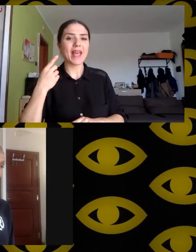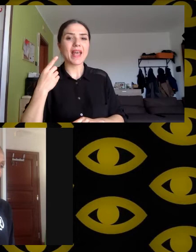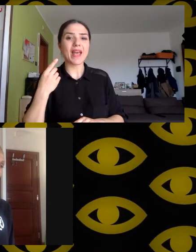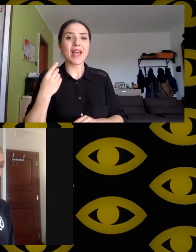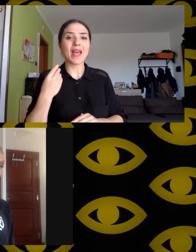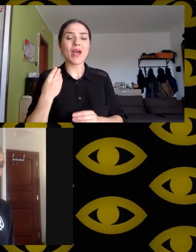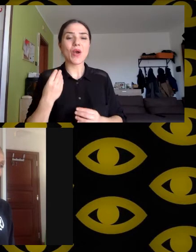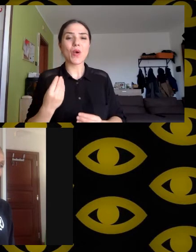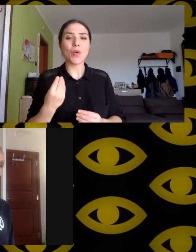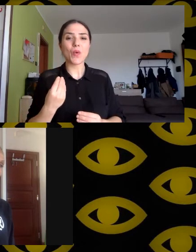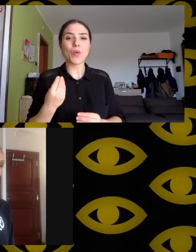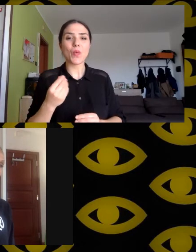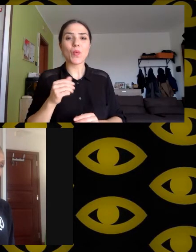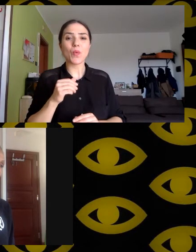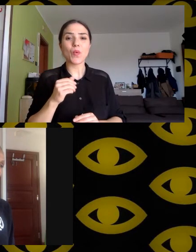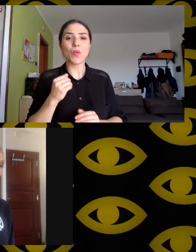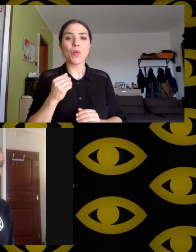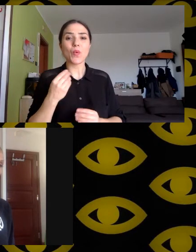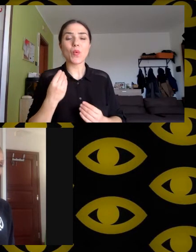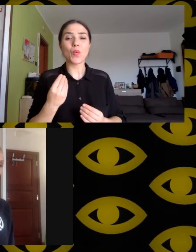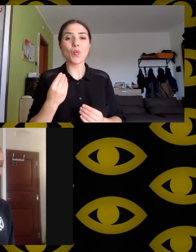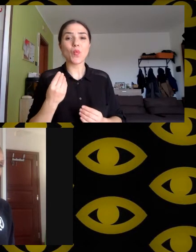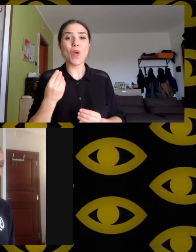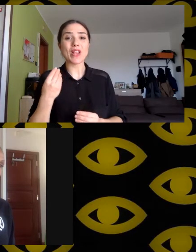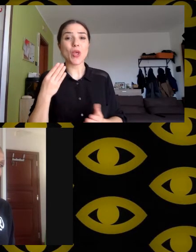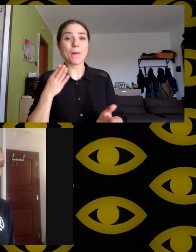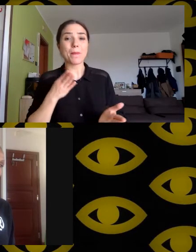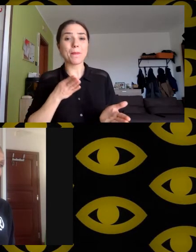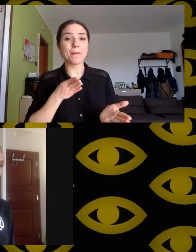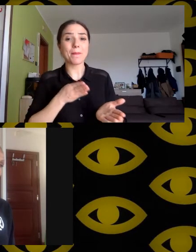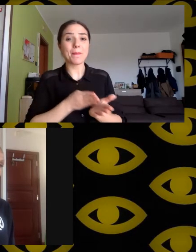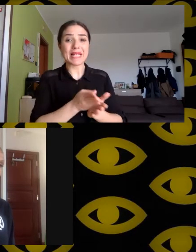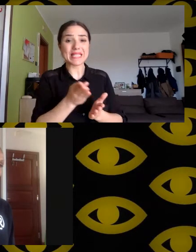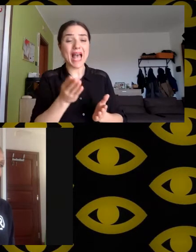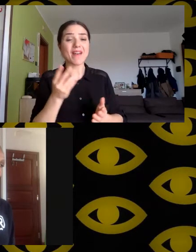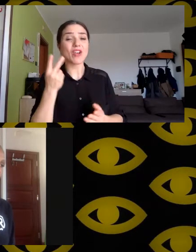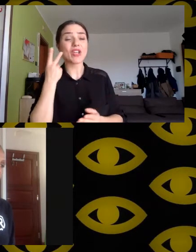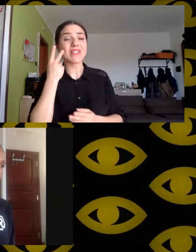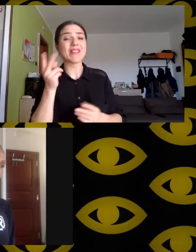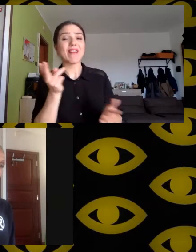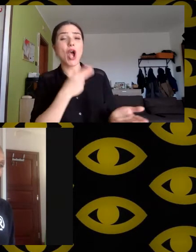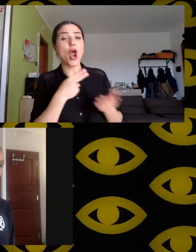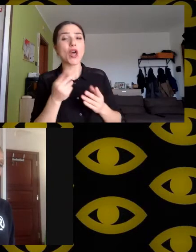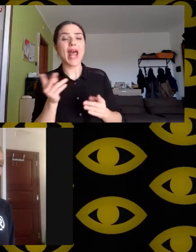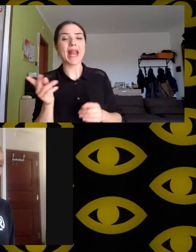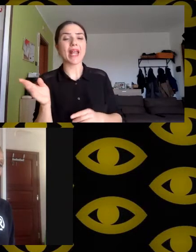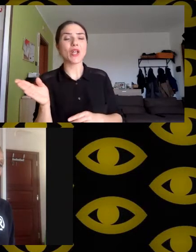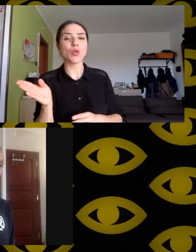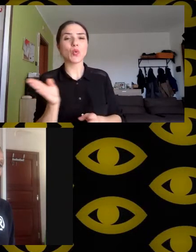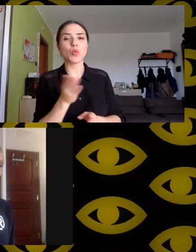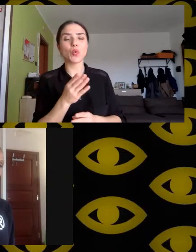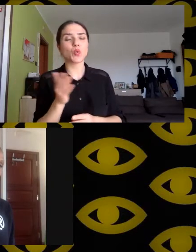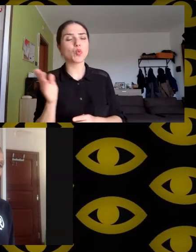fossero colorate come l'arcobaleno, insomma, quindi di tutti i colori. E poi era capace di